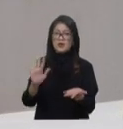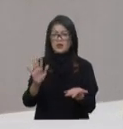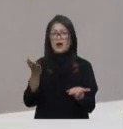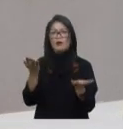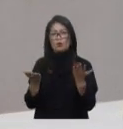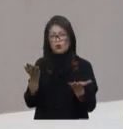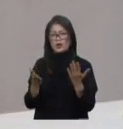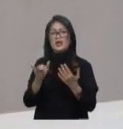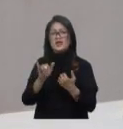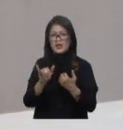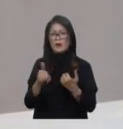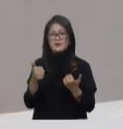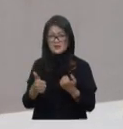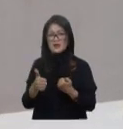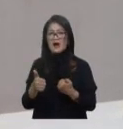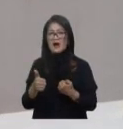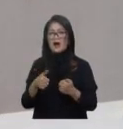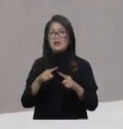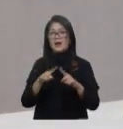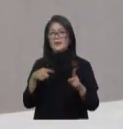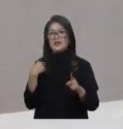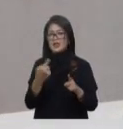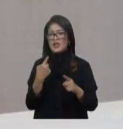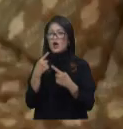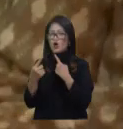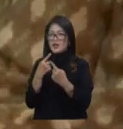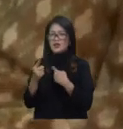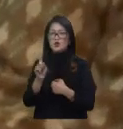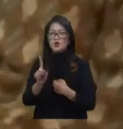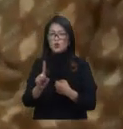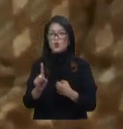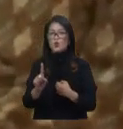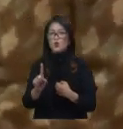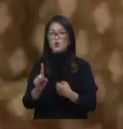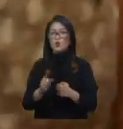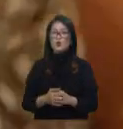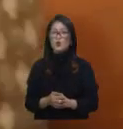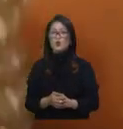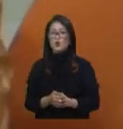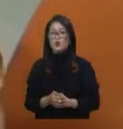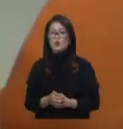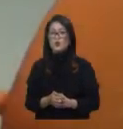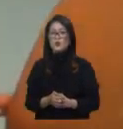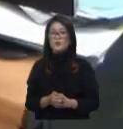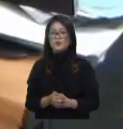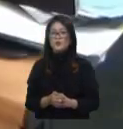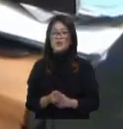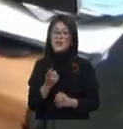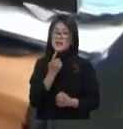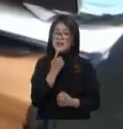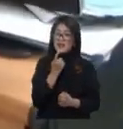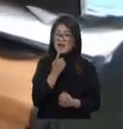semuanya akan kami komunikasikan kepada jamaah, ya, baik itu mengenai adanya kenaikan